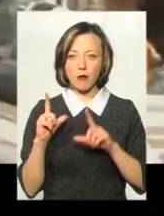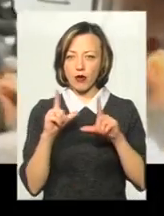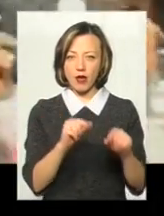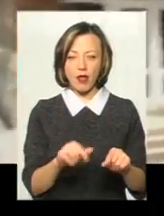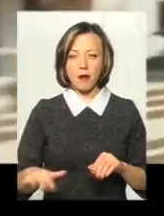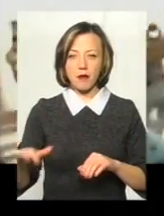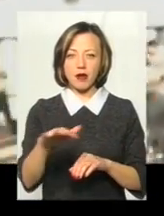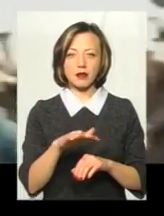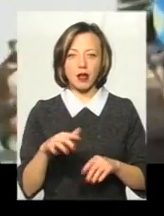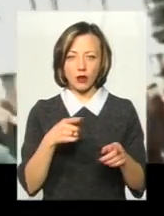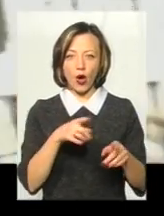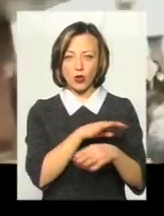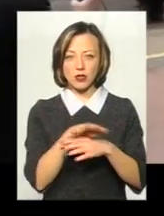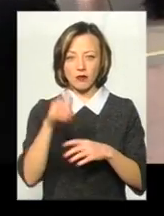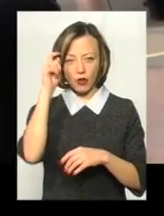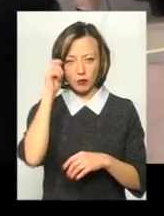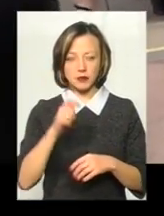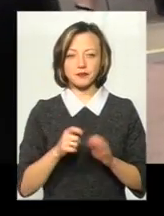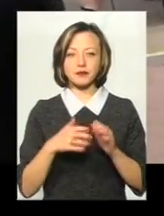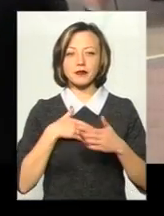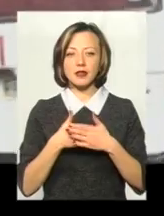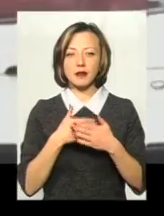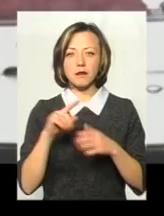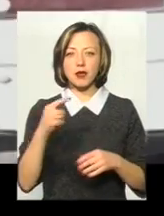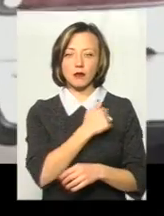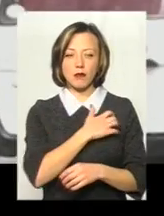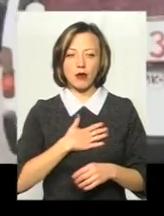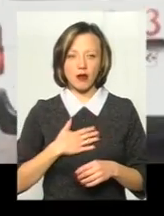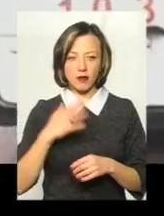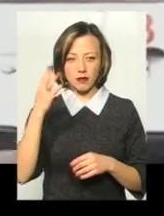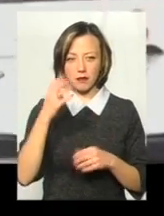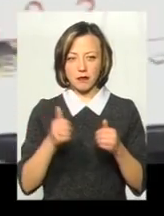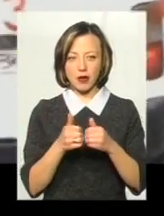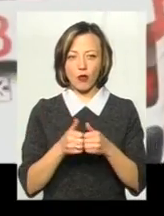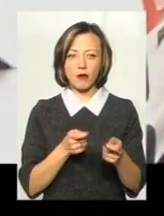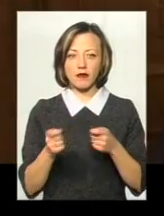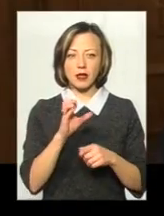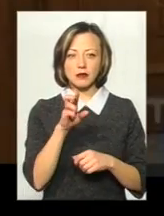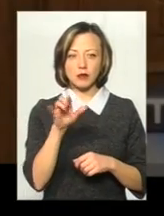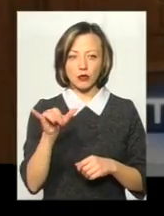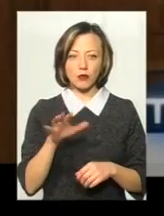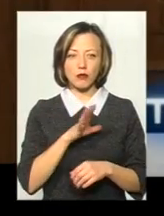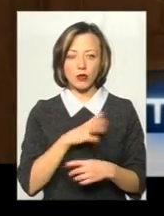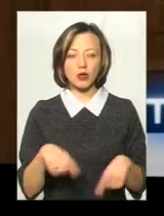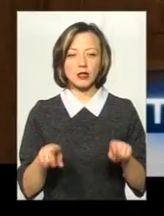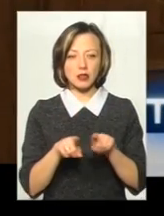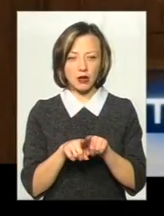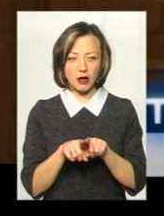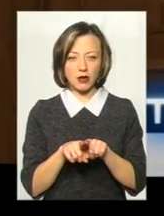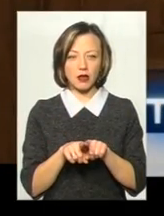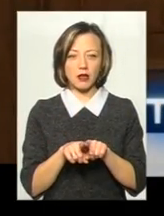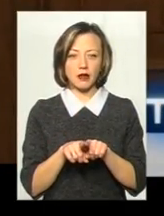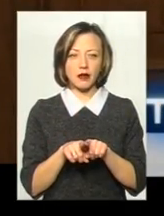Активістку Майдану, 72-річну Людмилу Шеремет, першою поранили під стінами Хмельницького обласного управління СБУ. Було так. Сказали,